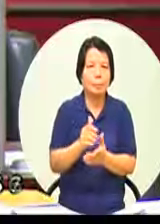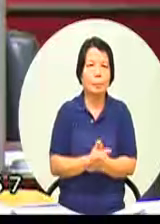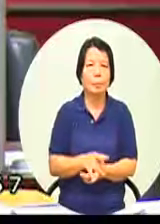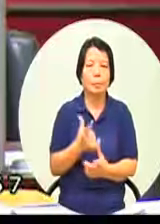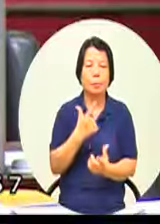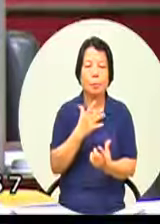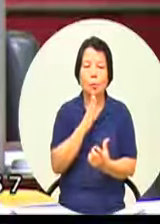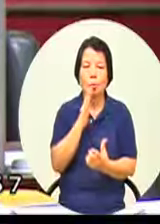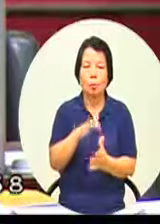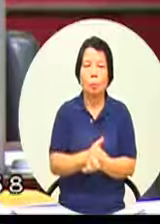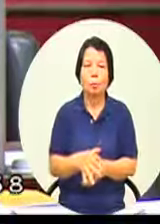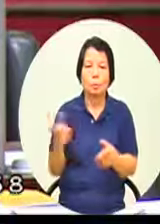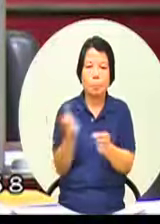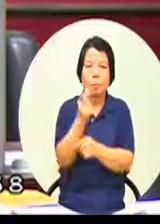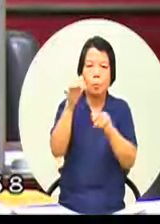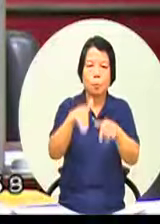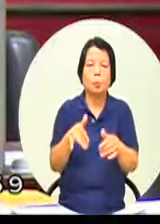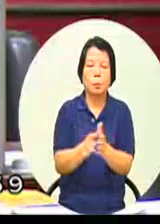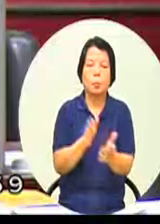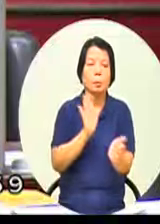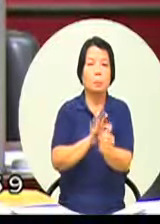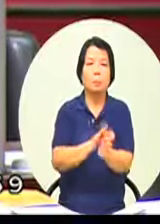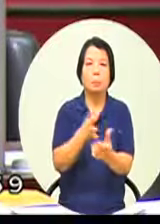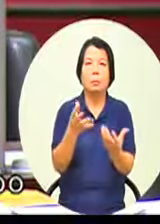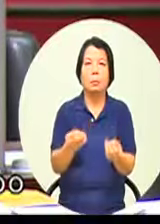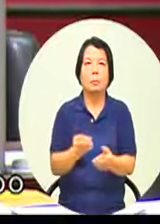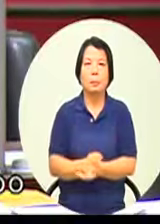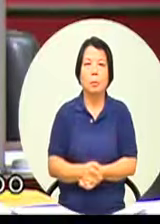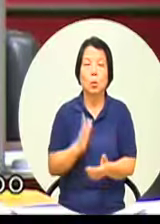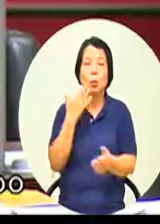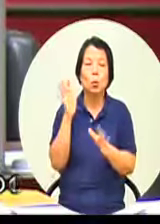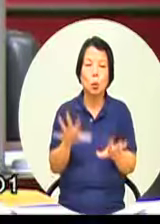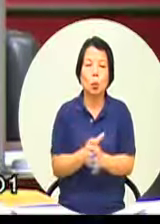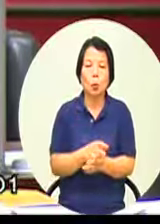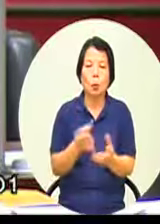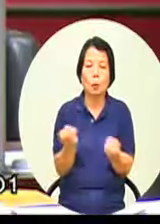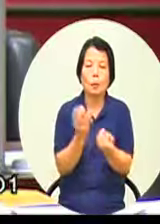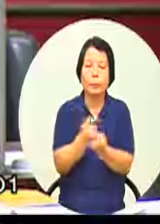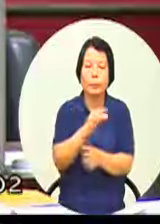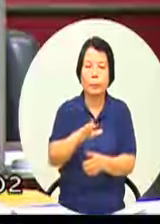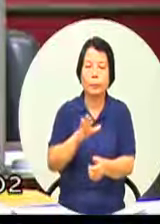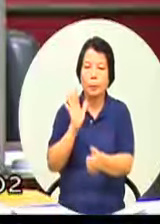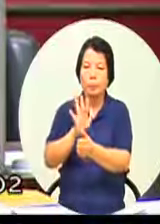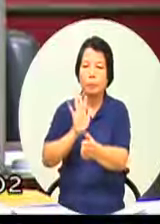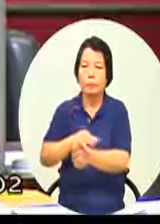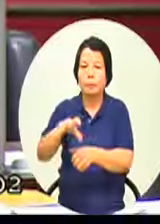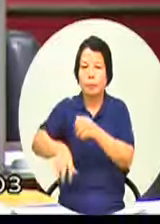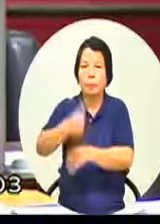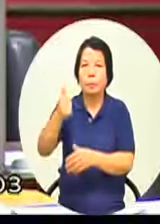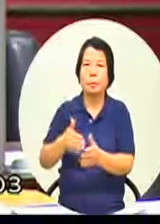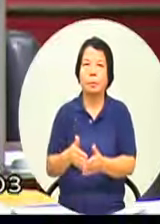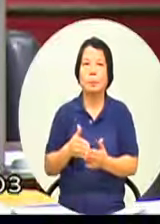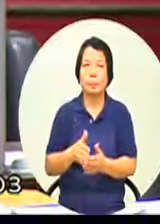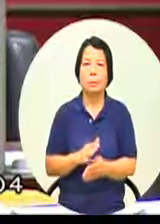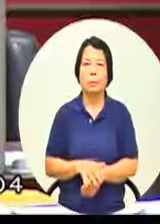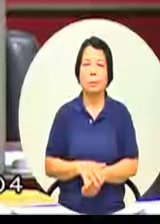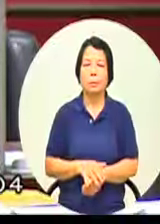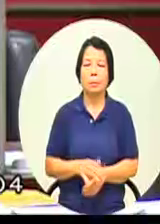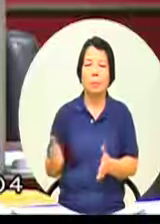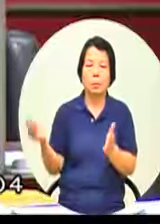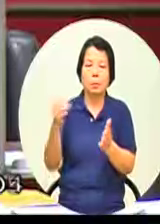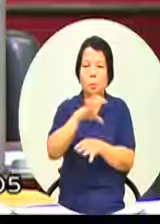的时候，你为什么没有好好去帮助局长呢？对不对？为什么汛起来的时候，我们到